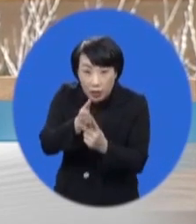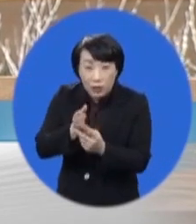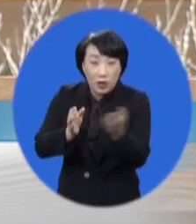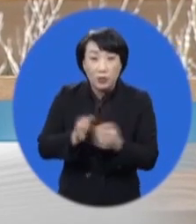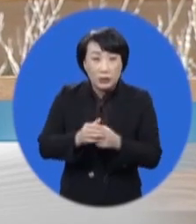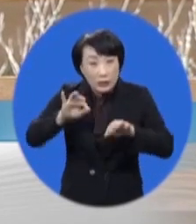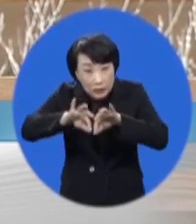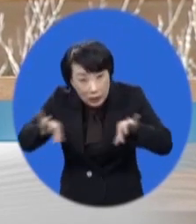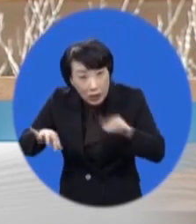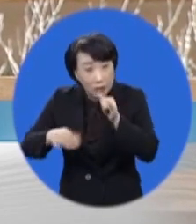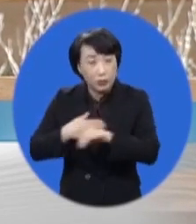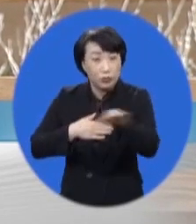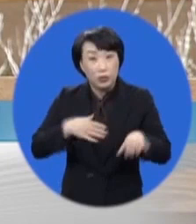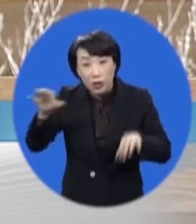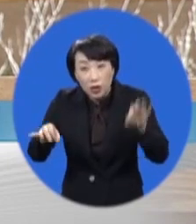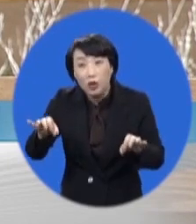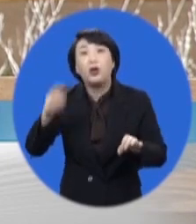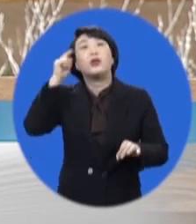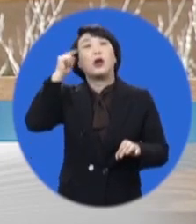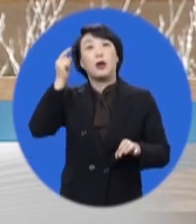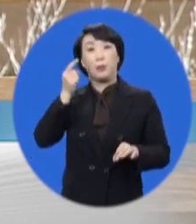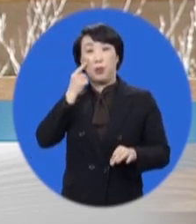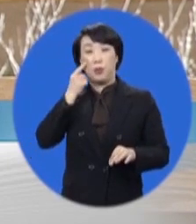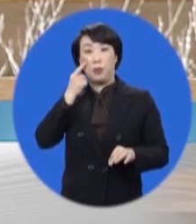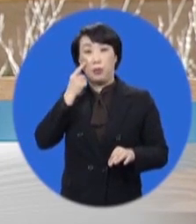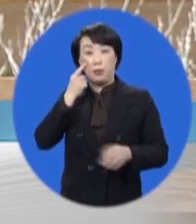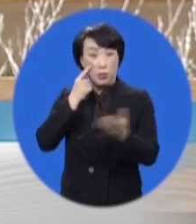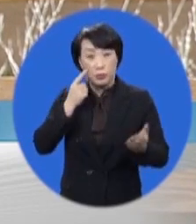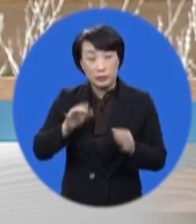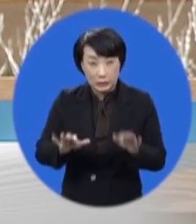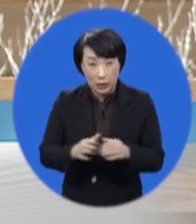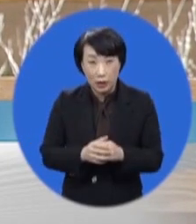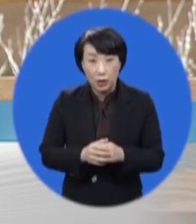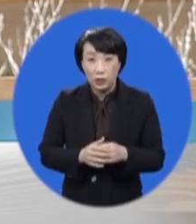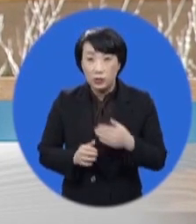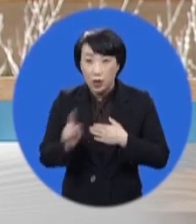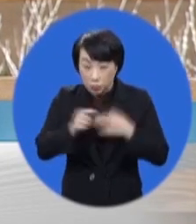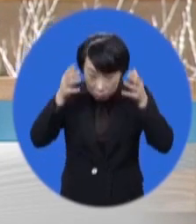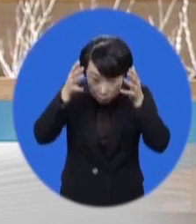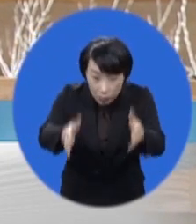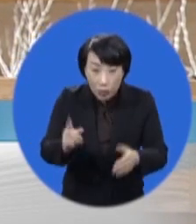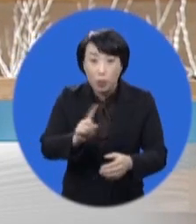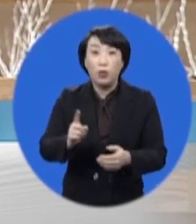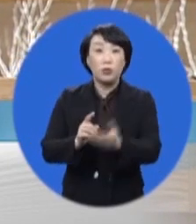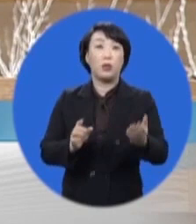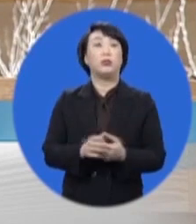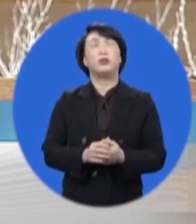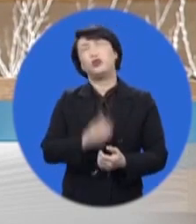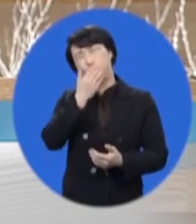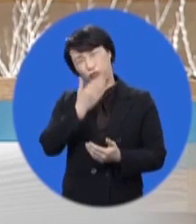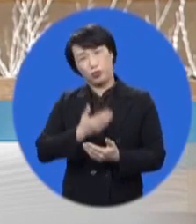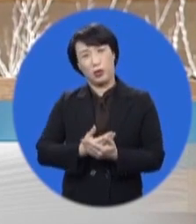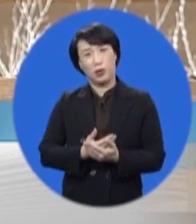것에 대해서 우리가 판단하며 생각하지 못하며 어디에 줄을 설 것이냐가